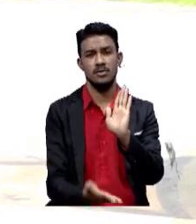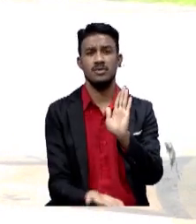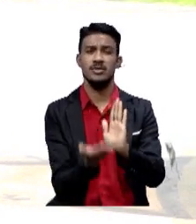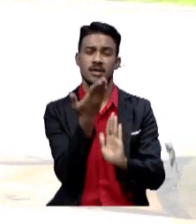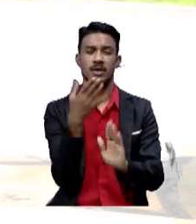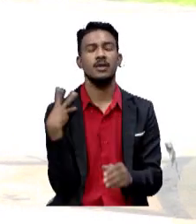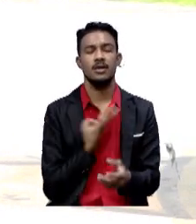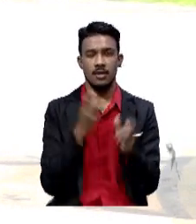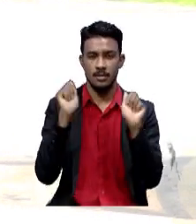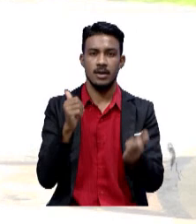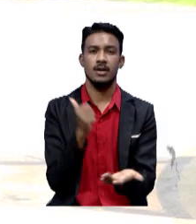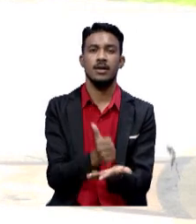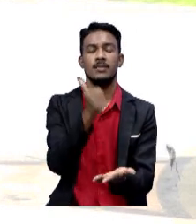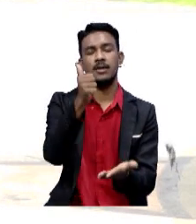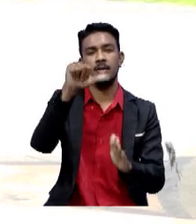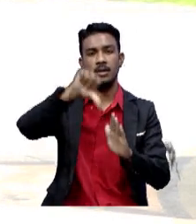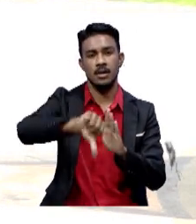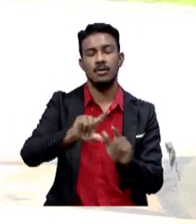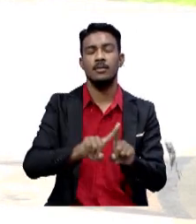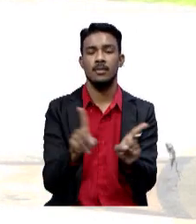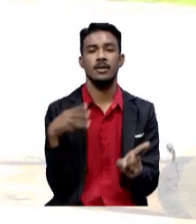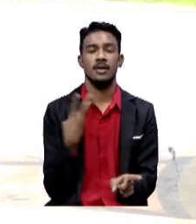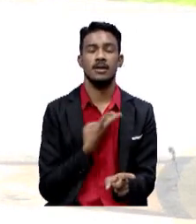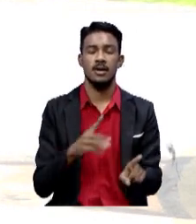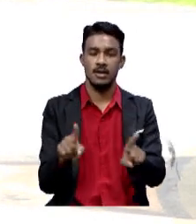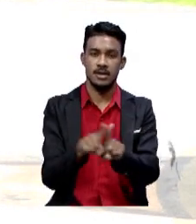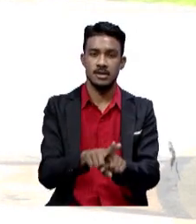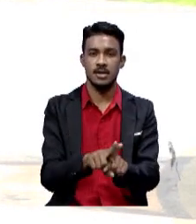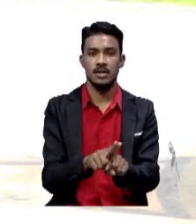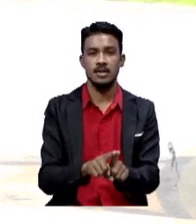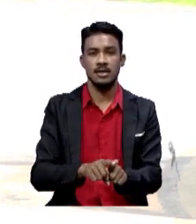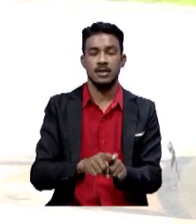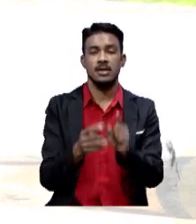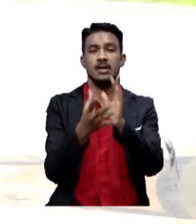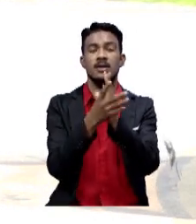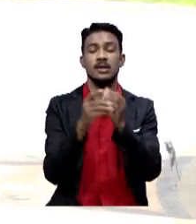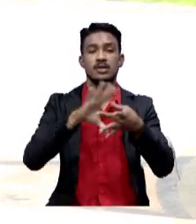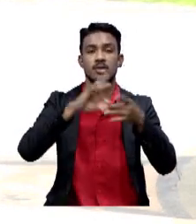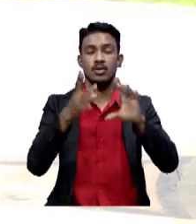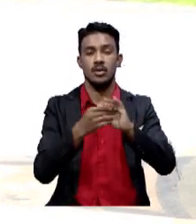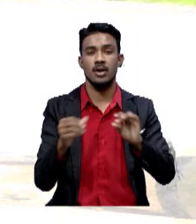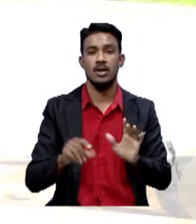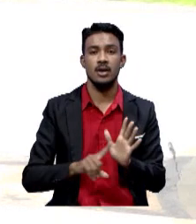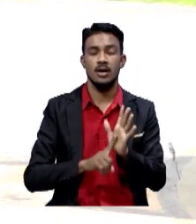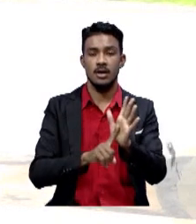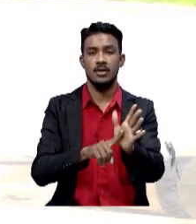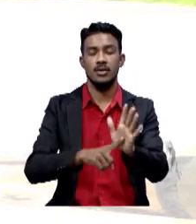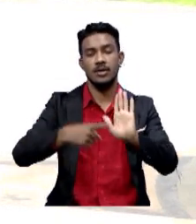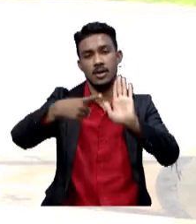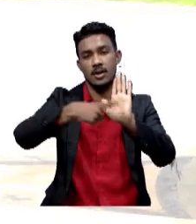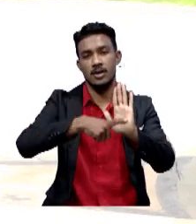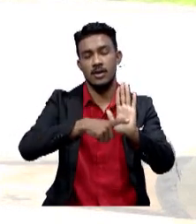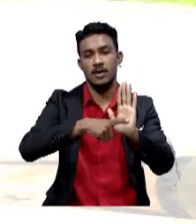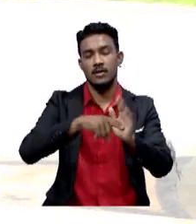bela manan. Anesa histori hatu kata kita iha negatif usia 2015, 2015. Di Jawa